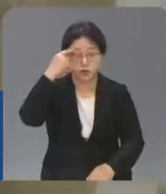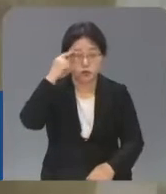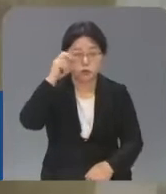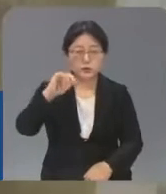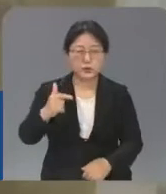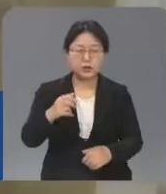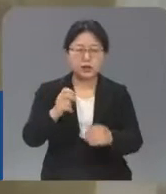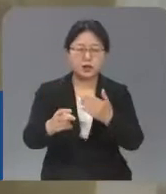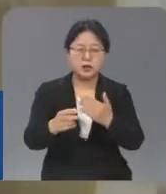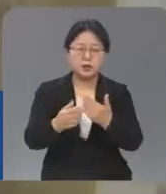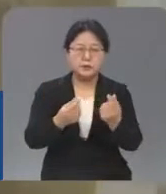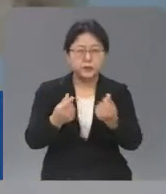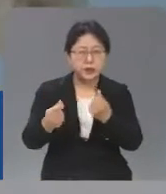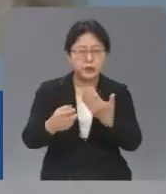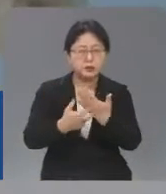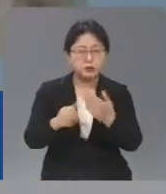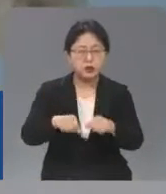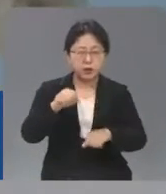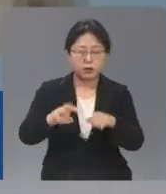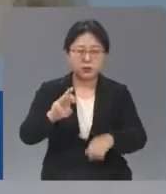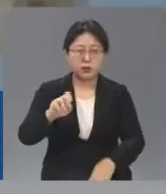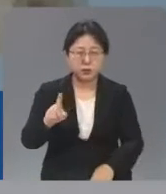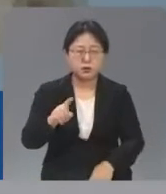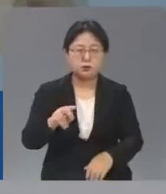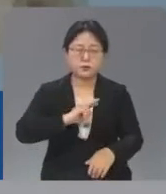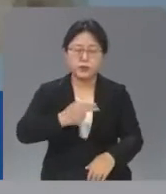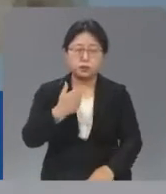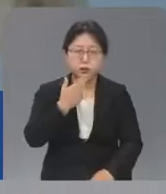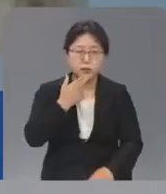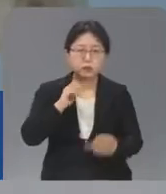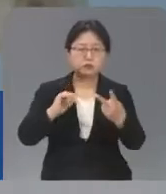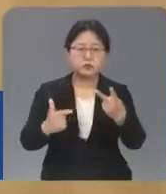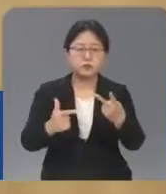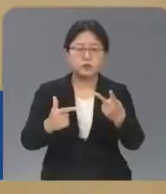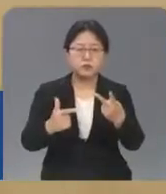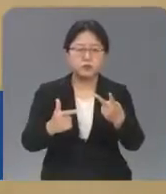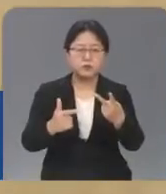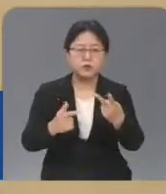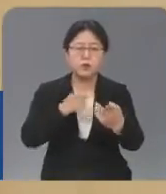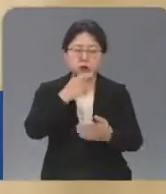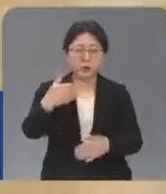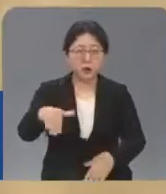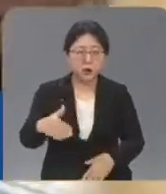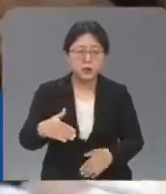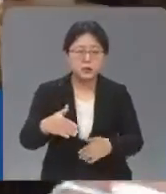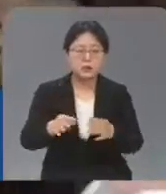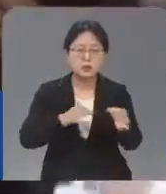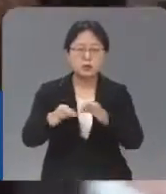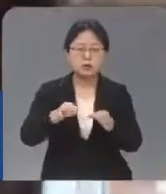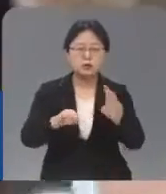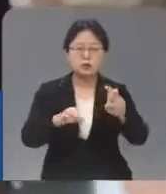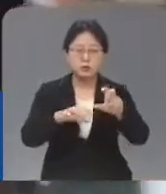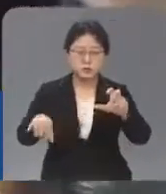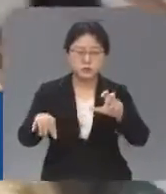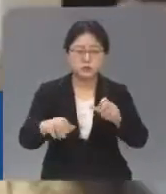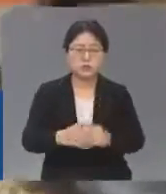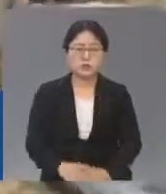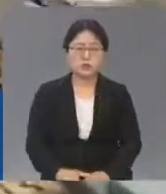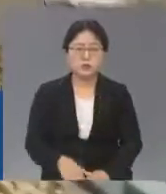미용업소 특별단속을 벌인 결과 공중위생법과 의료법 위반 등 58개 업소를 적발했다고